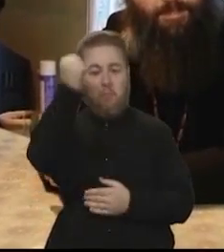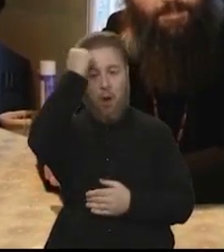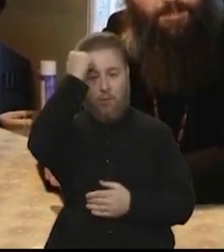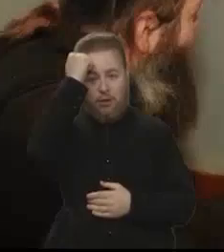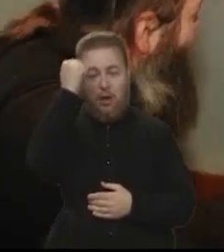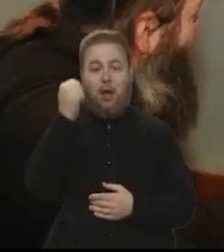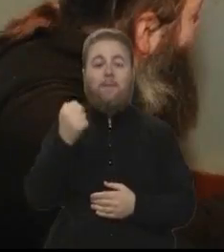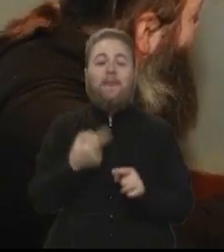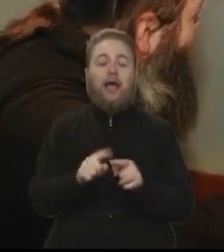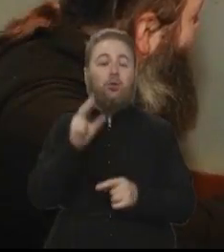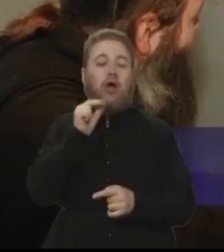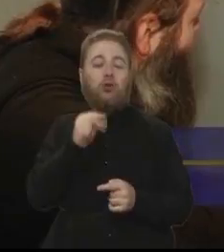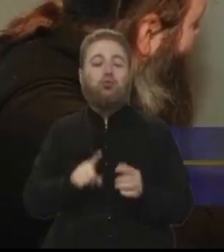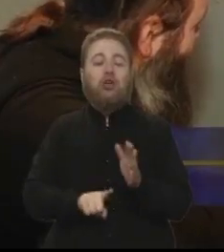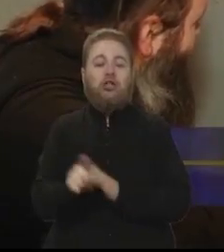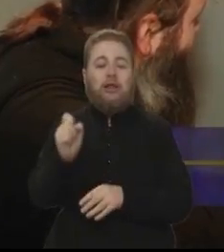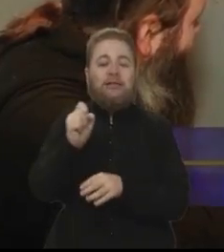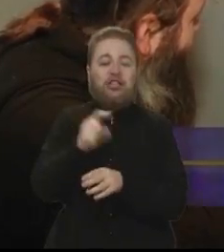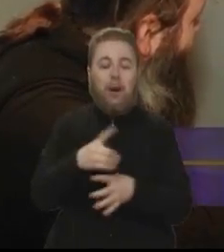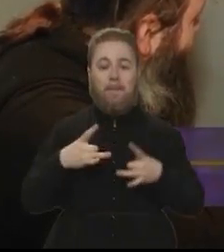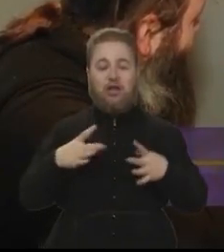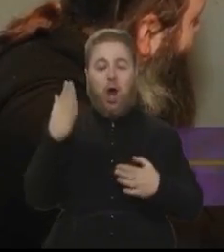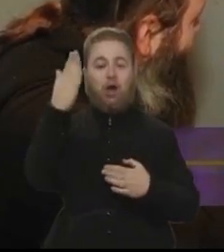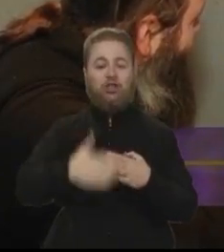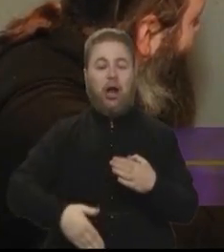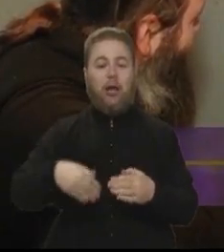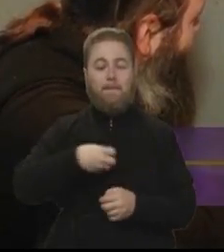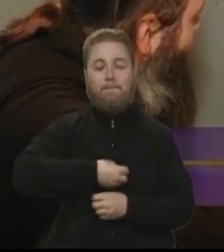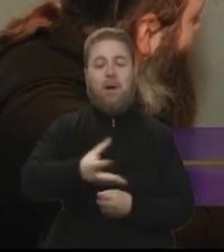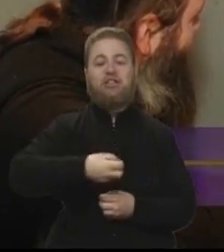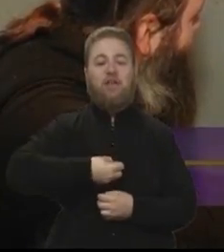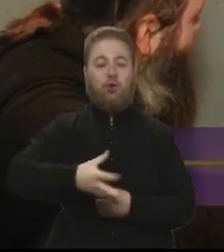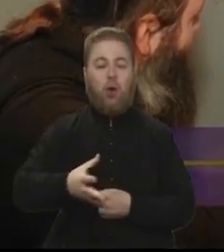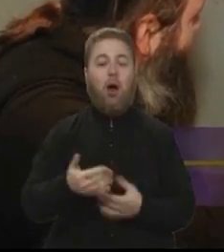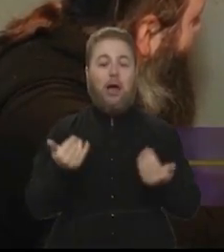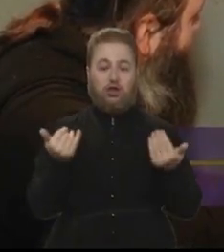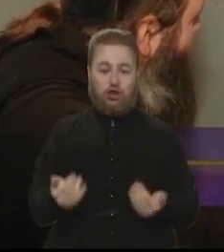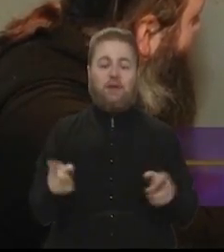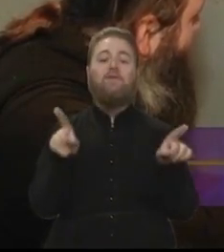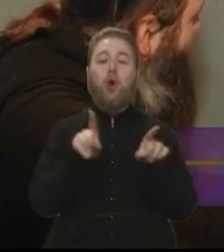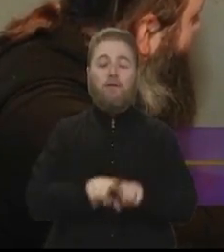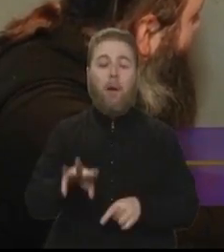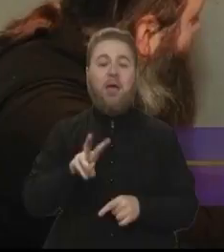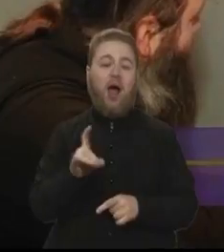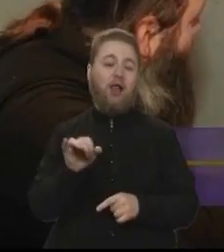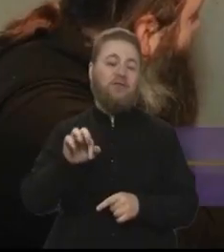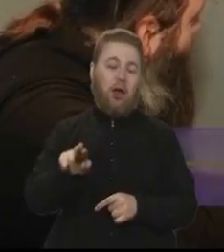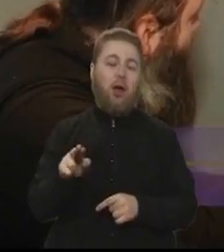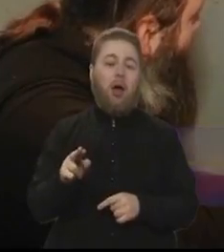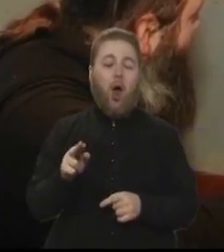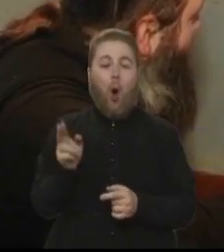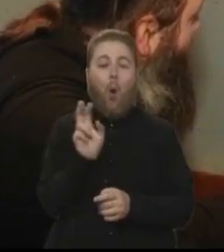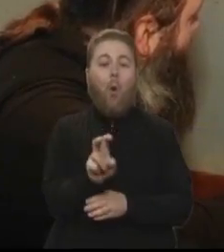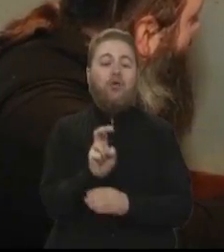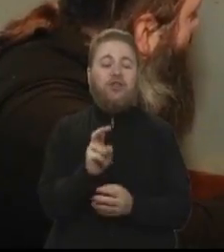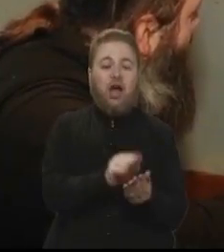стали назначать праздник окончания посевной. Ну, а сейчас все равно Михайловск это просто ходят на кладбище,